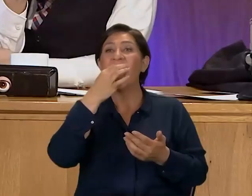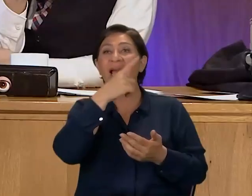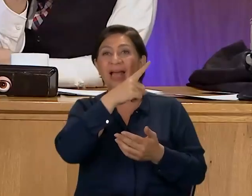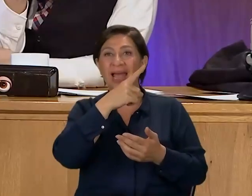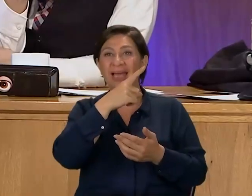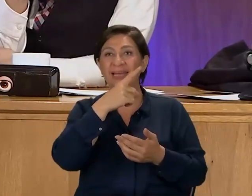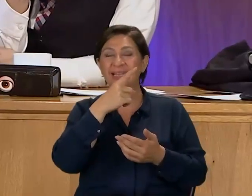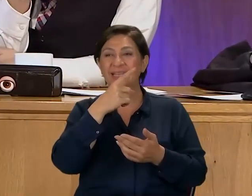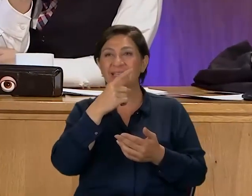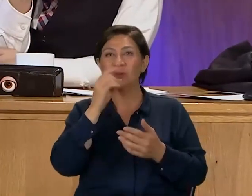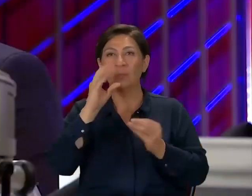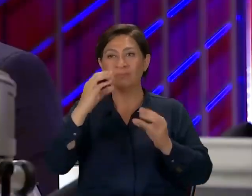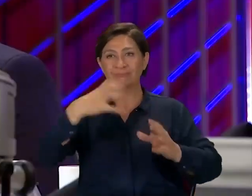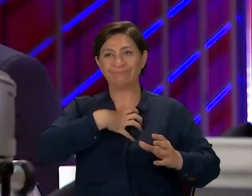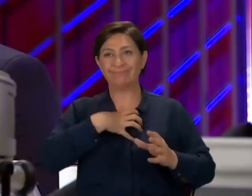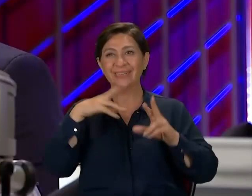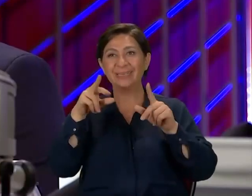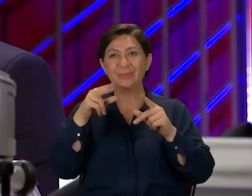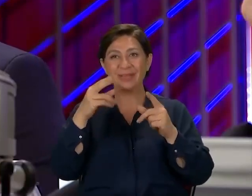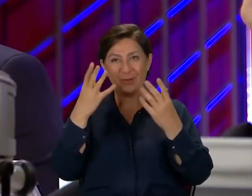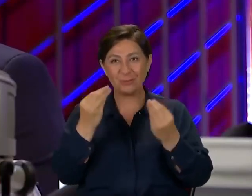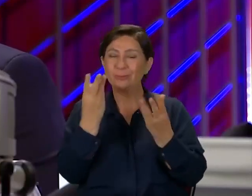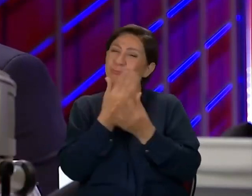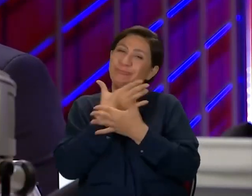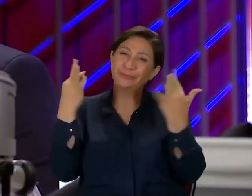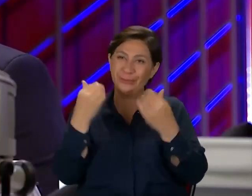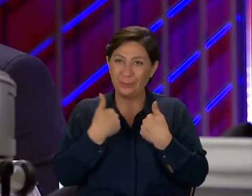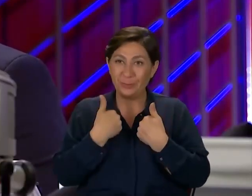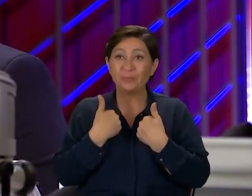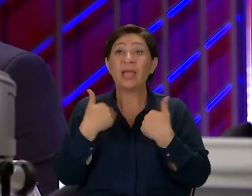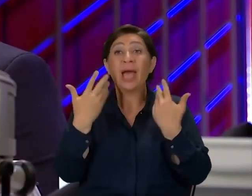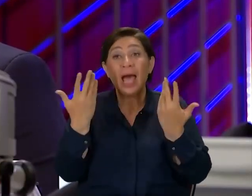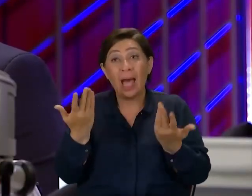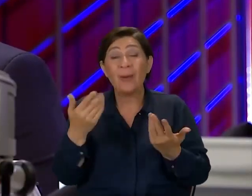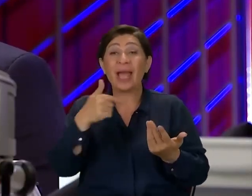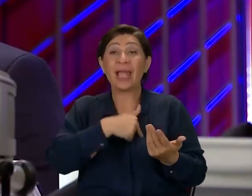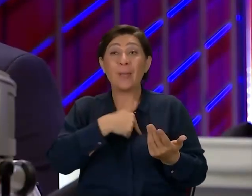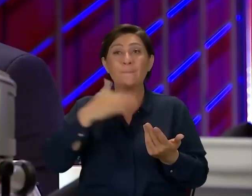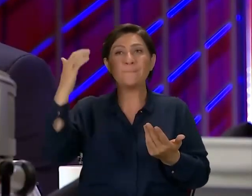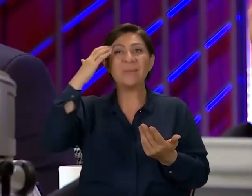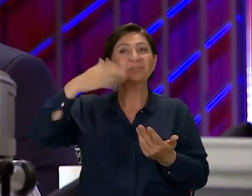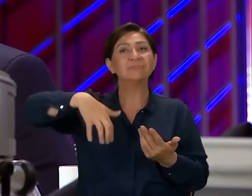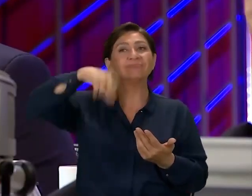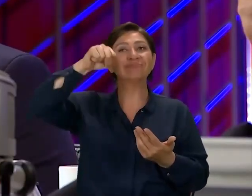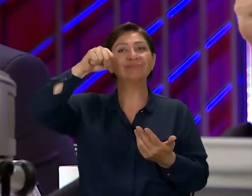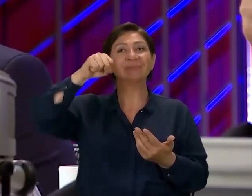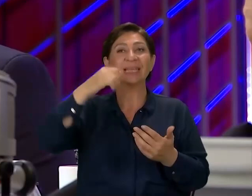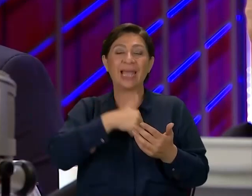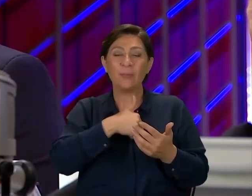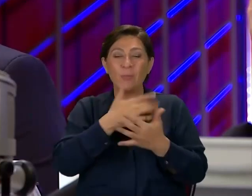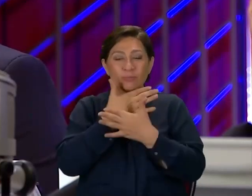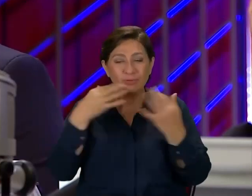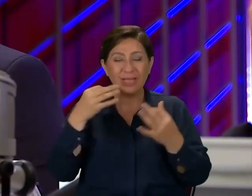Ankaralılar parçayı fazla sahiplendi aslında. Çok da mutluyum sahiplenmelerinden ama kalbimin başkentindeki kişi, kalbimin